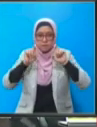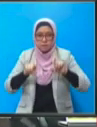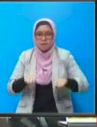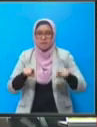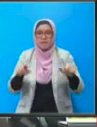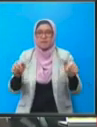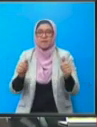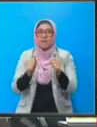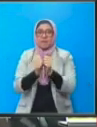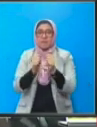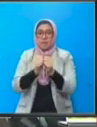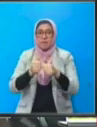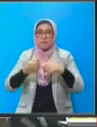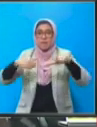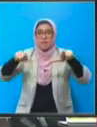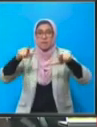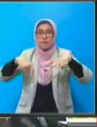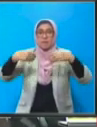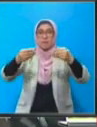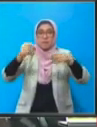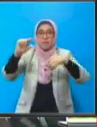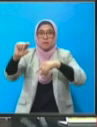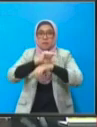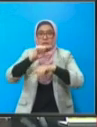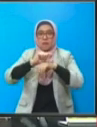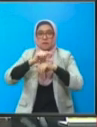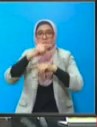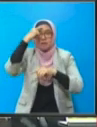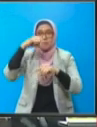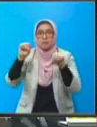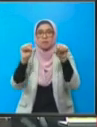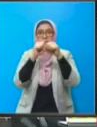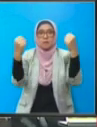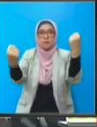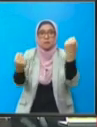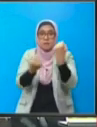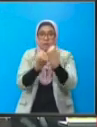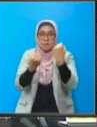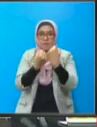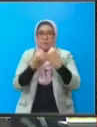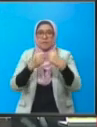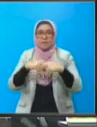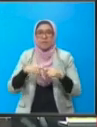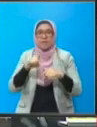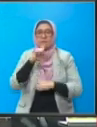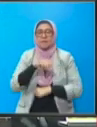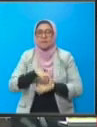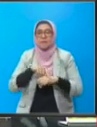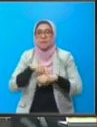dengan melalui dengan syarikat TNB di Jasin dan satu dua teknologi yang